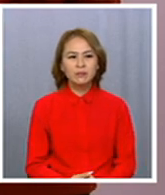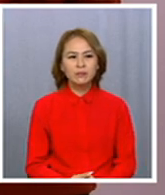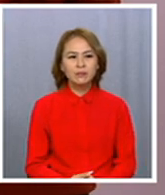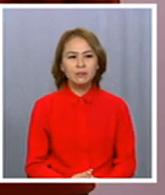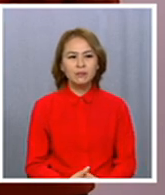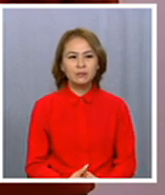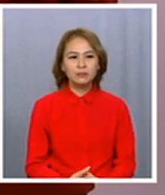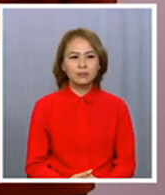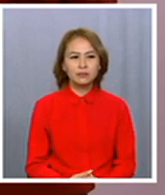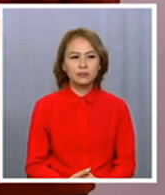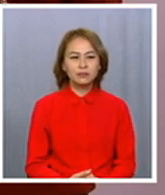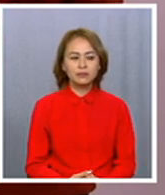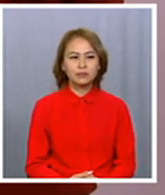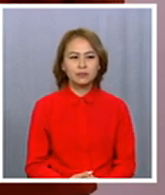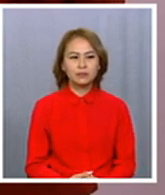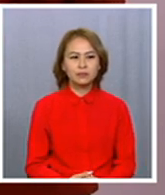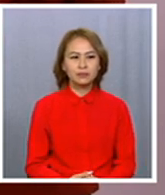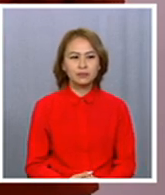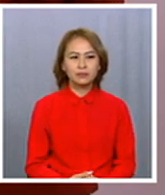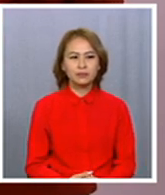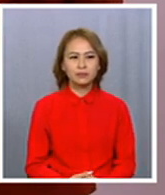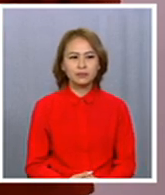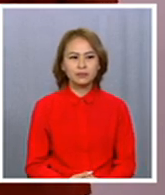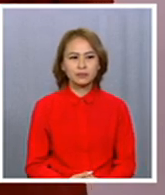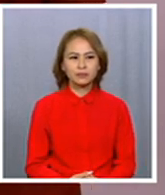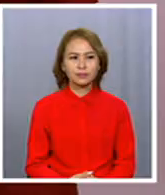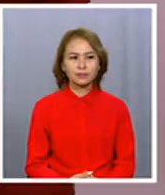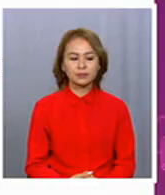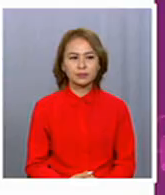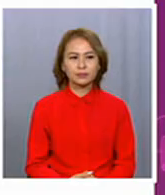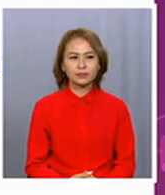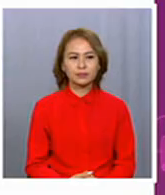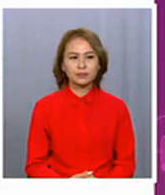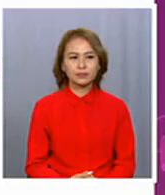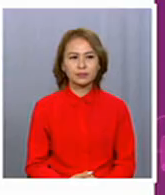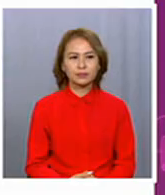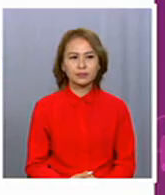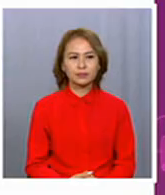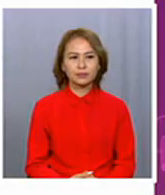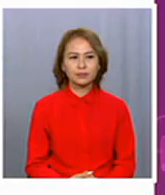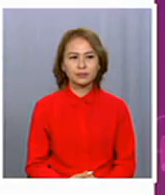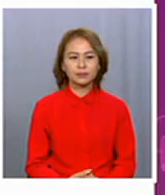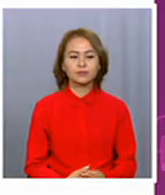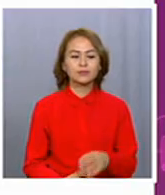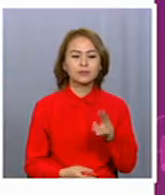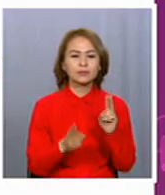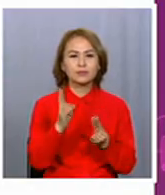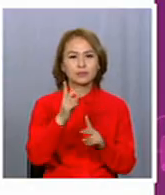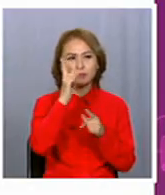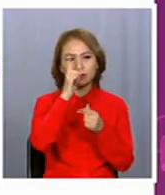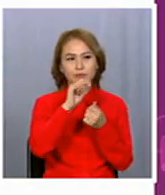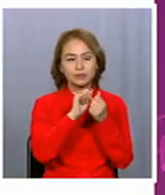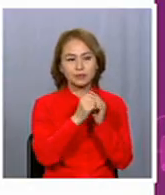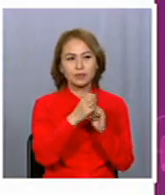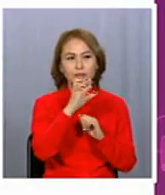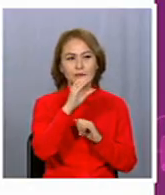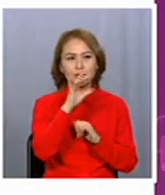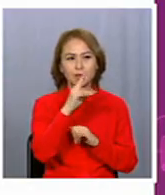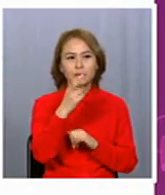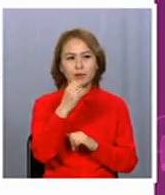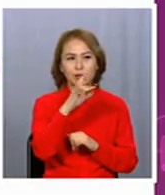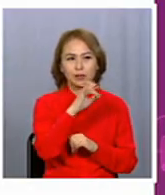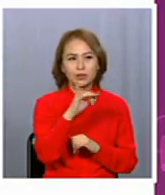жасалатындығы естеріңде болар. Сабағымыз жалғастырамыз. Ережені еске түсіреміз. Етістік дара